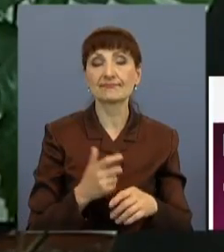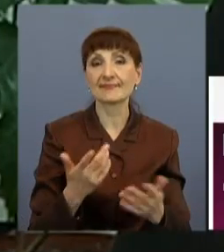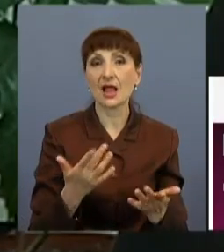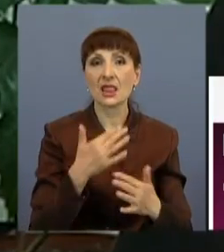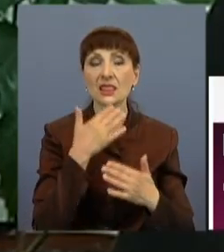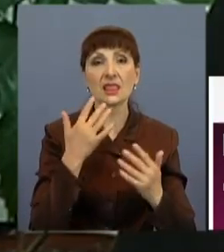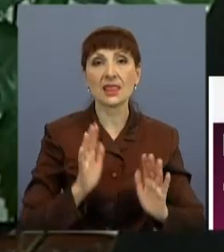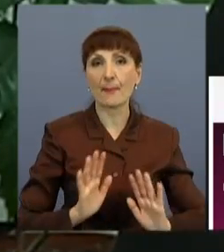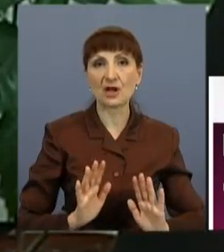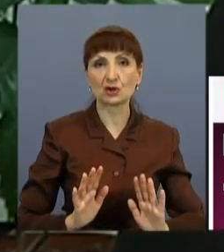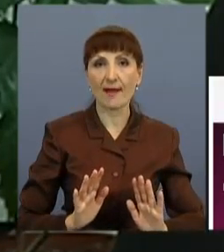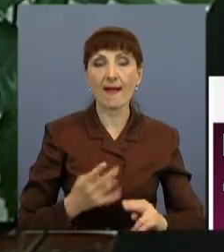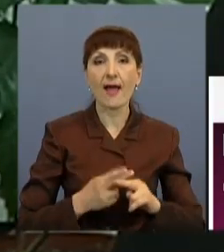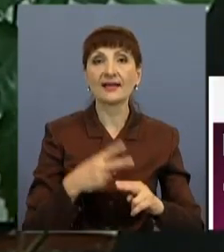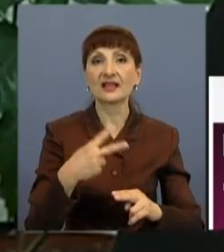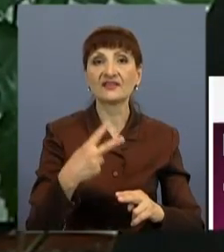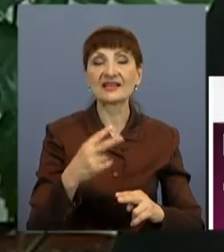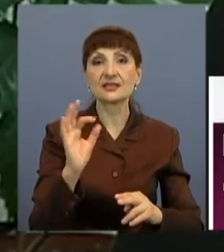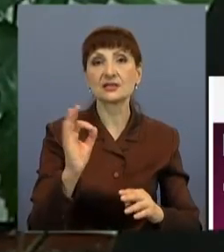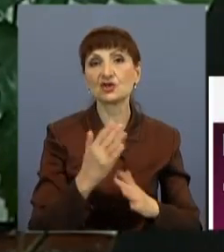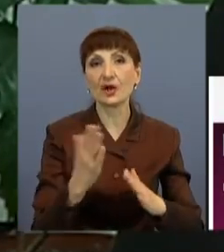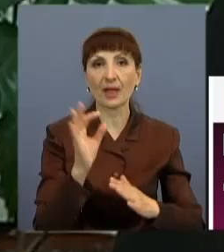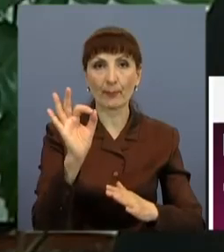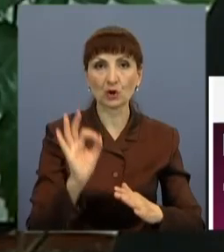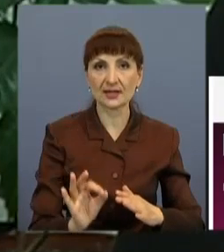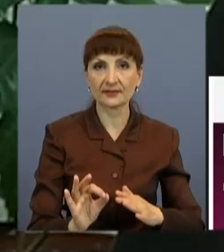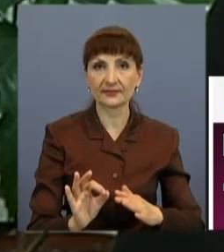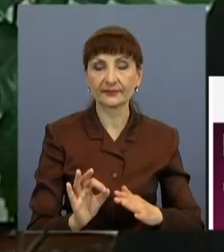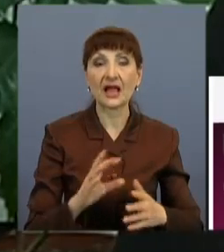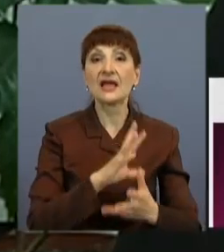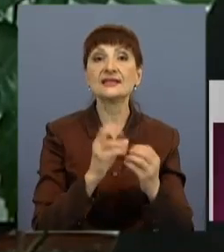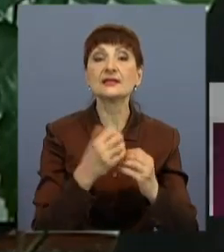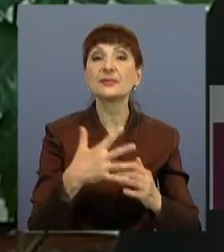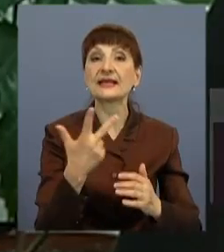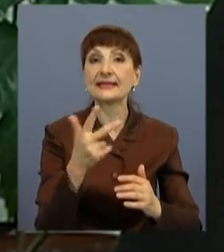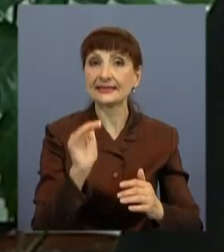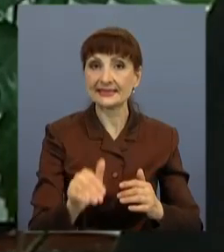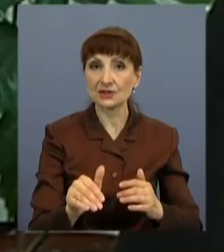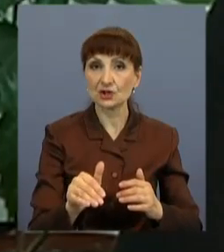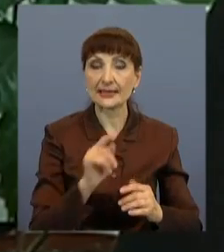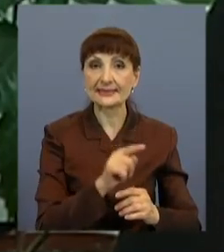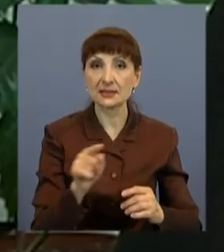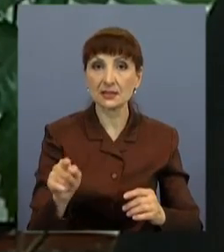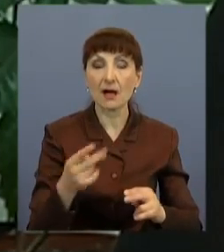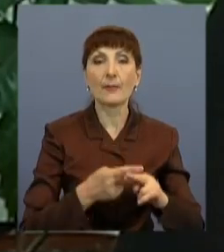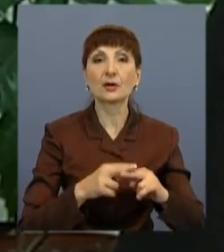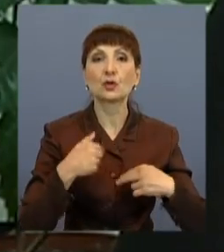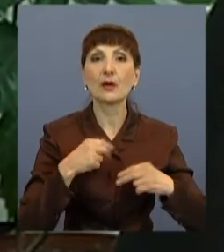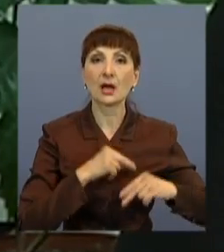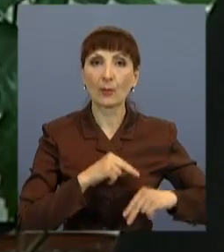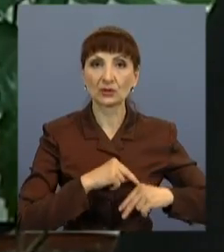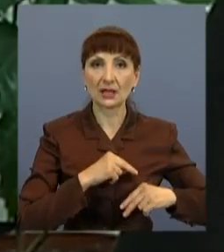сравнительная небольшая, это 20 чем-то процентов. Из этих 53 тысячи, по которым мы